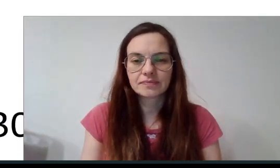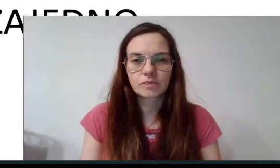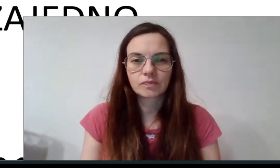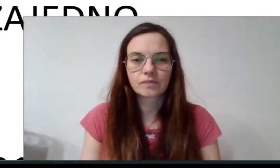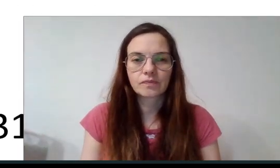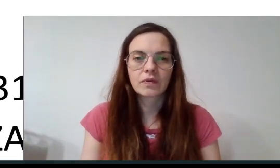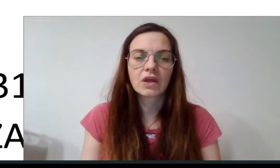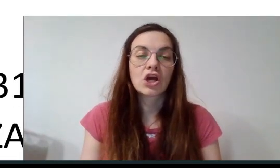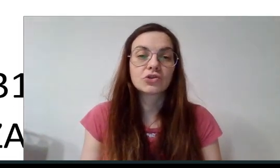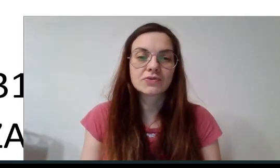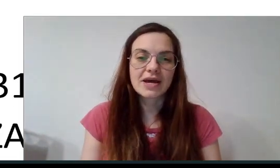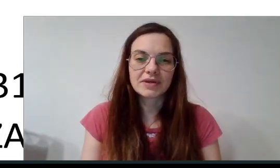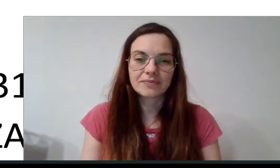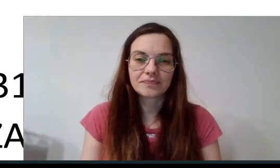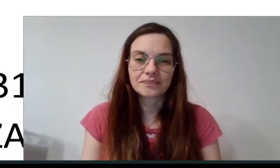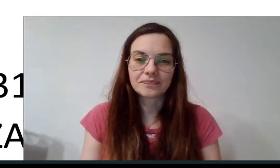Zusammen.